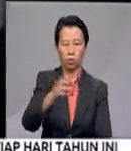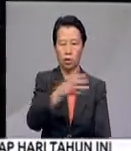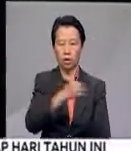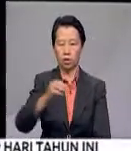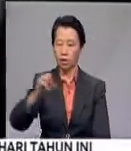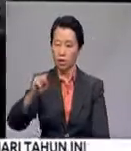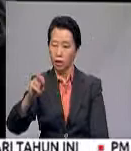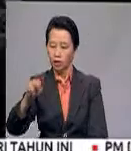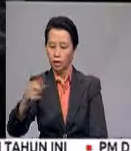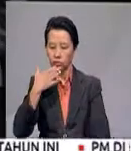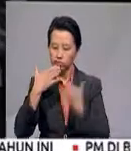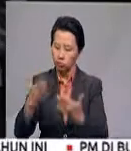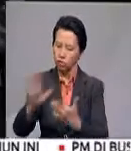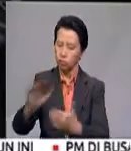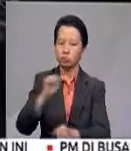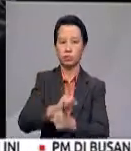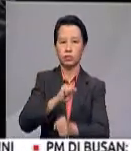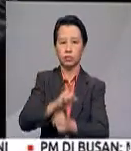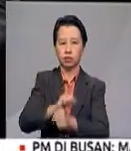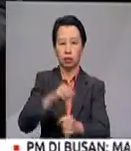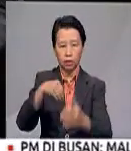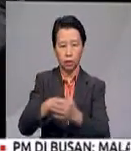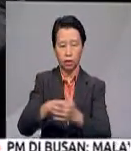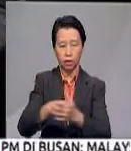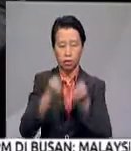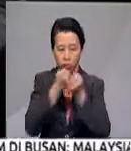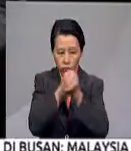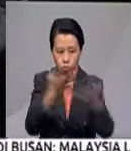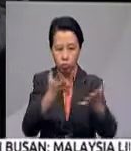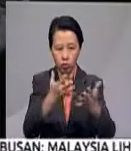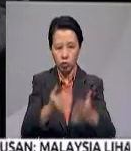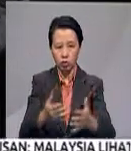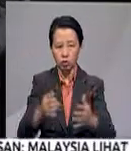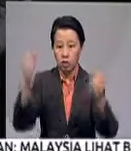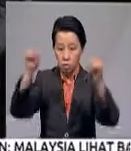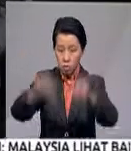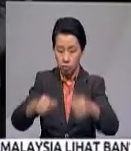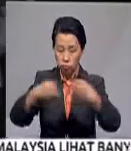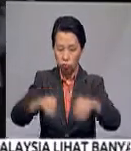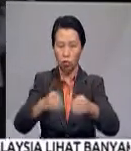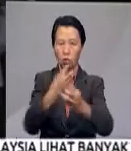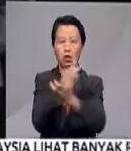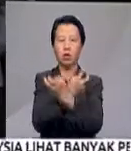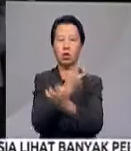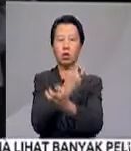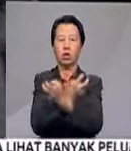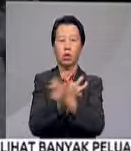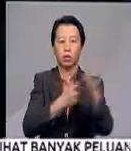Ia sebagai menghargai kejayaan mereka dalam membongkar dan mematahkan penjualan racun serangga